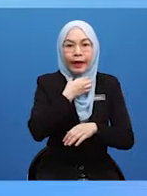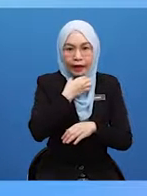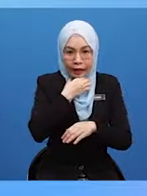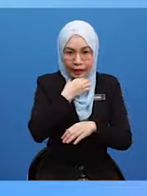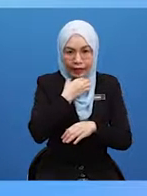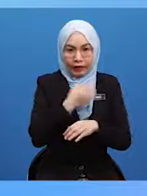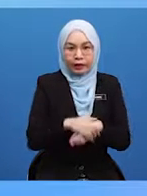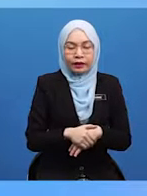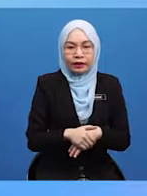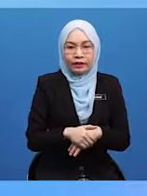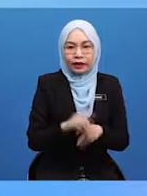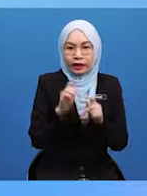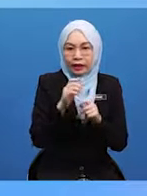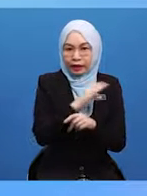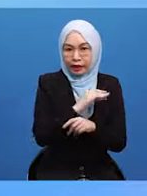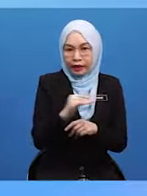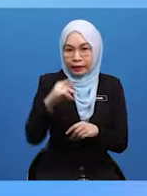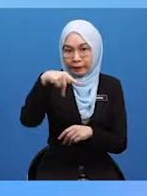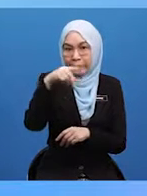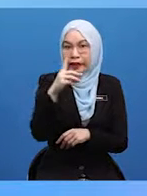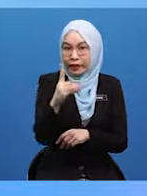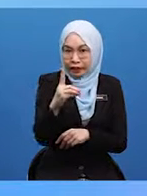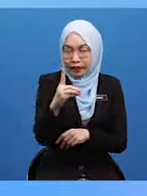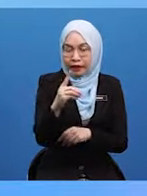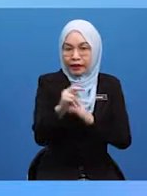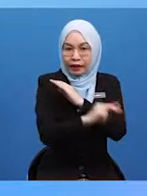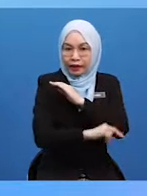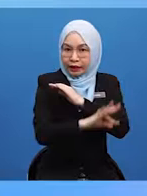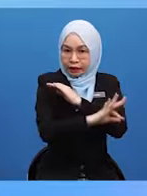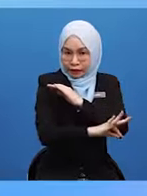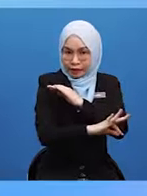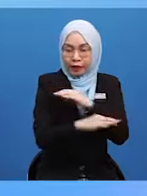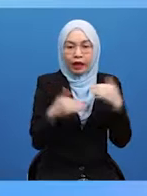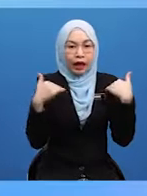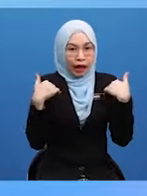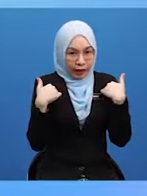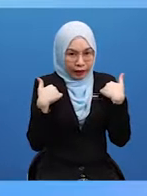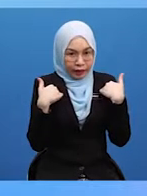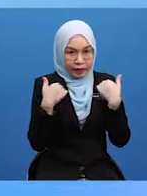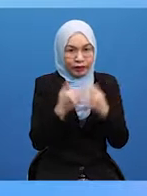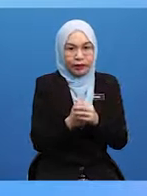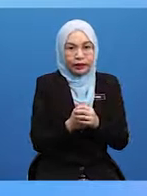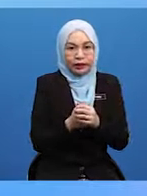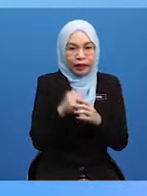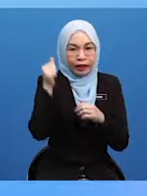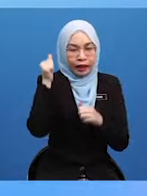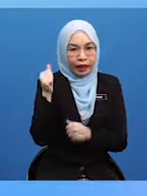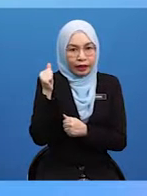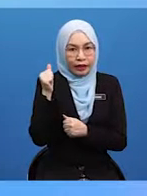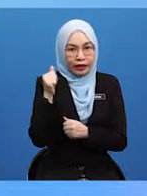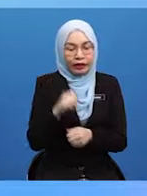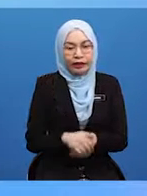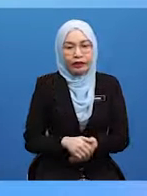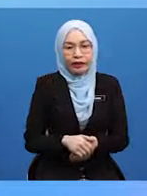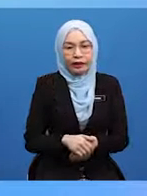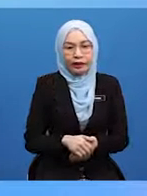telah menempatkan pangkalan tentera seperti Tentera Laut Diraja Malaysia atau